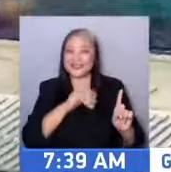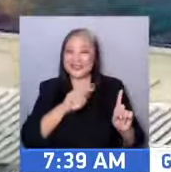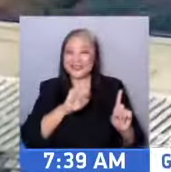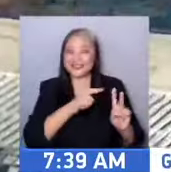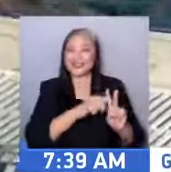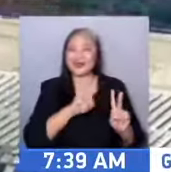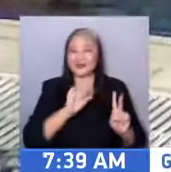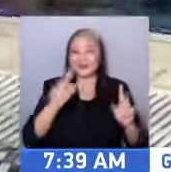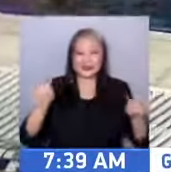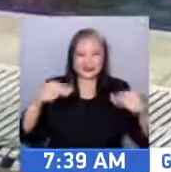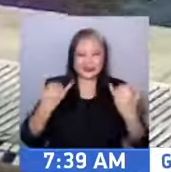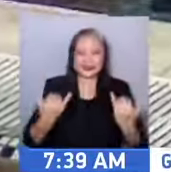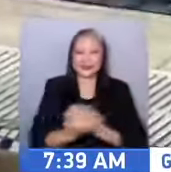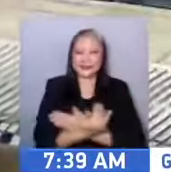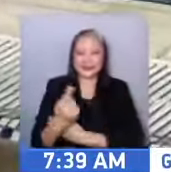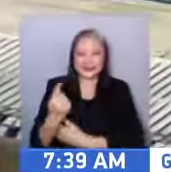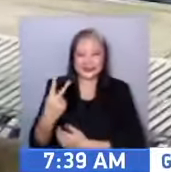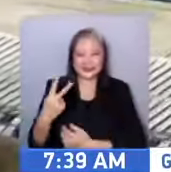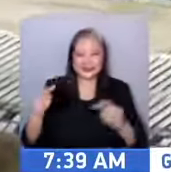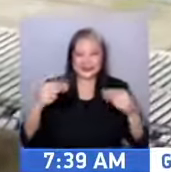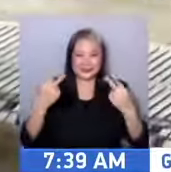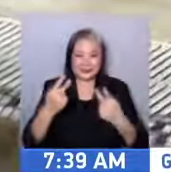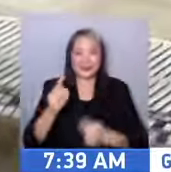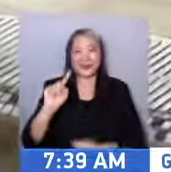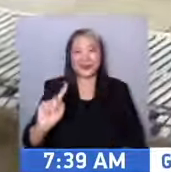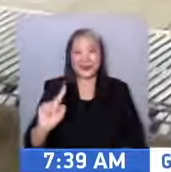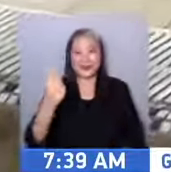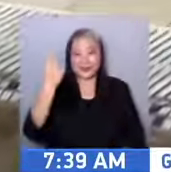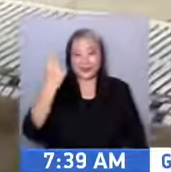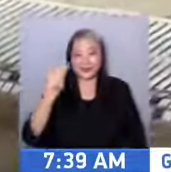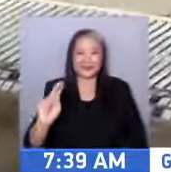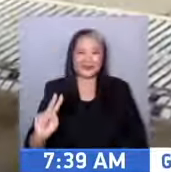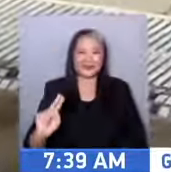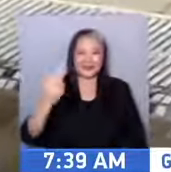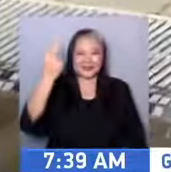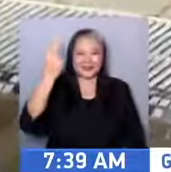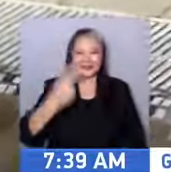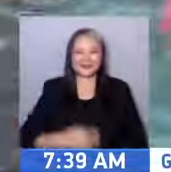pambansang morning show kung saan laging una ka. Una!